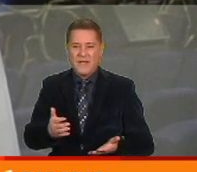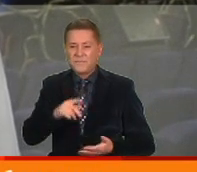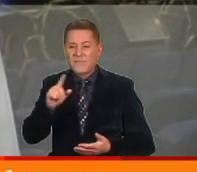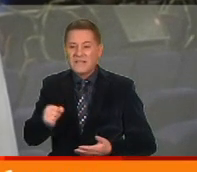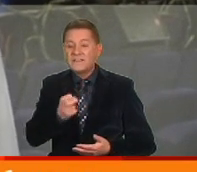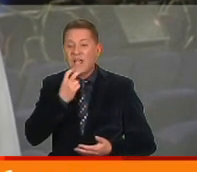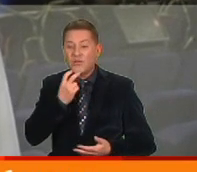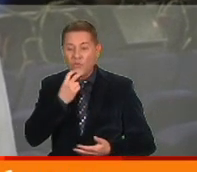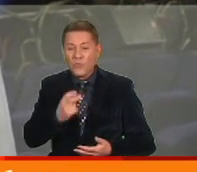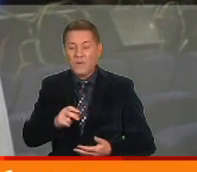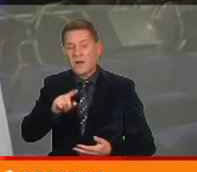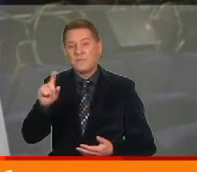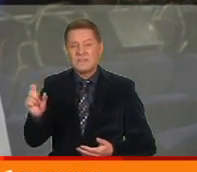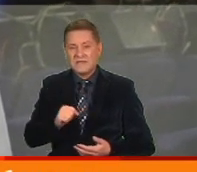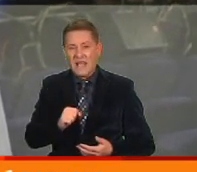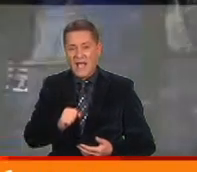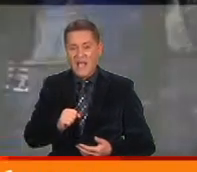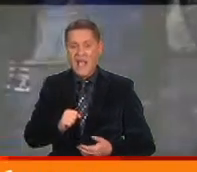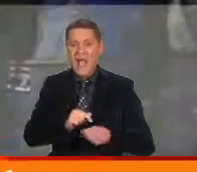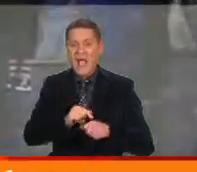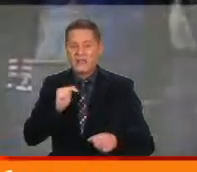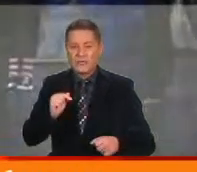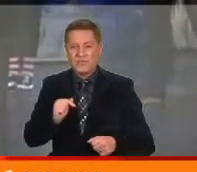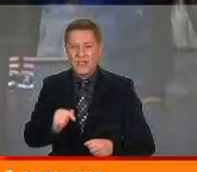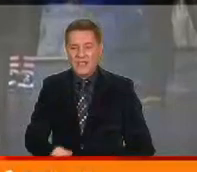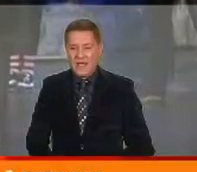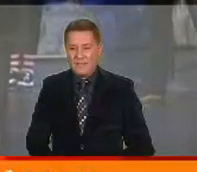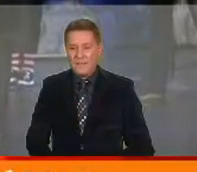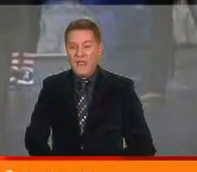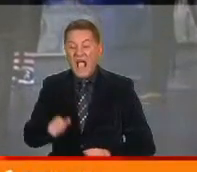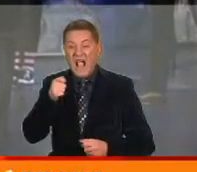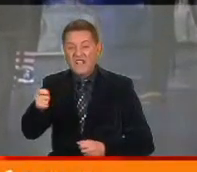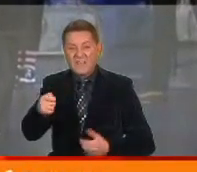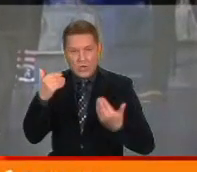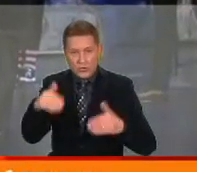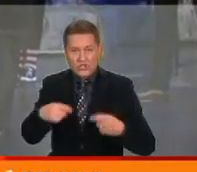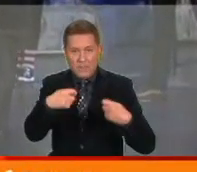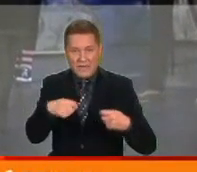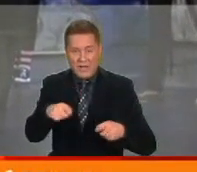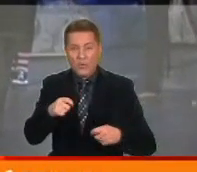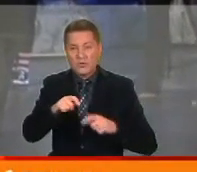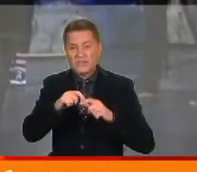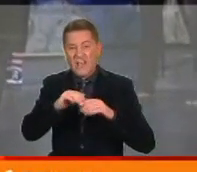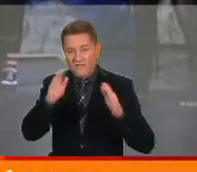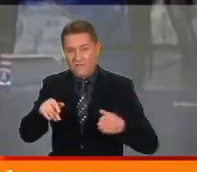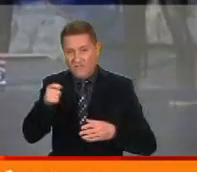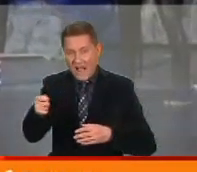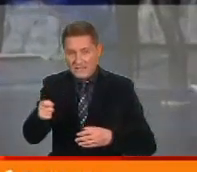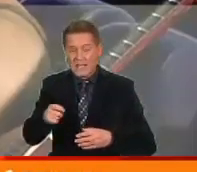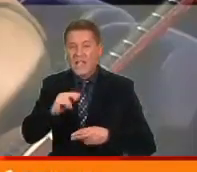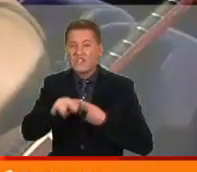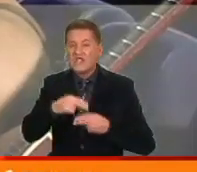за юмором, за ощущением. Квитки на шоу вже у продажу в касах міста. Вже за два тижні кожен з